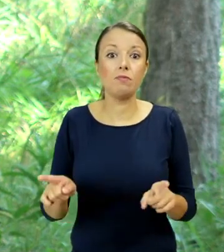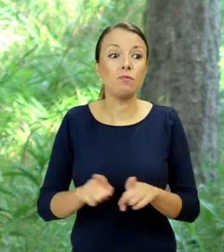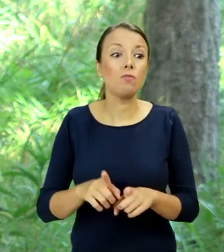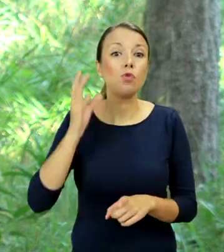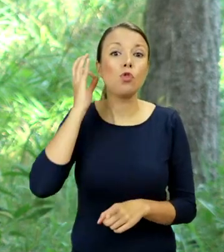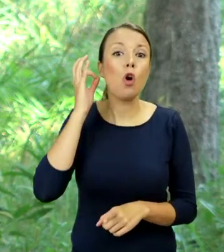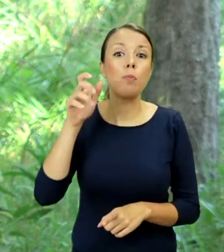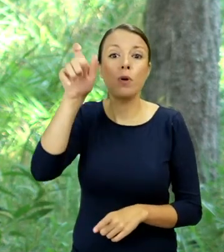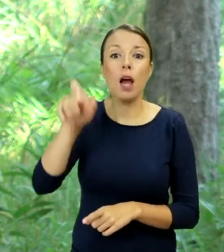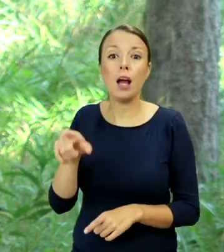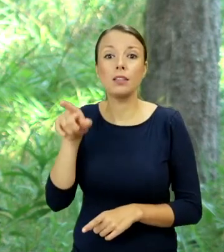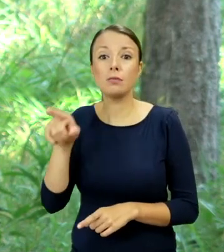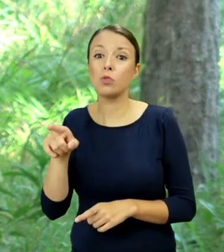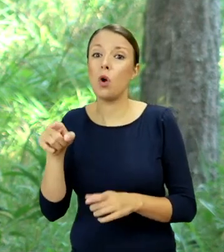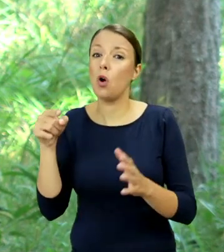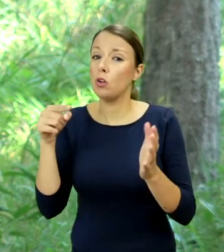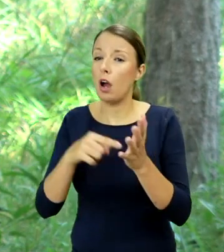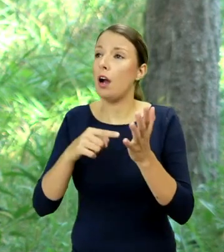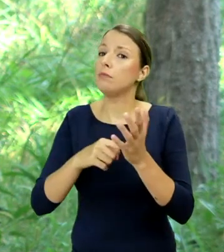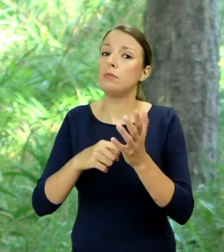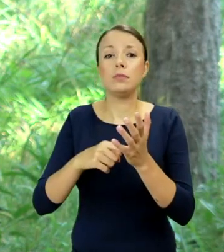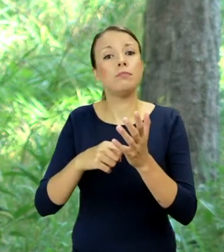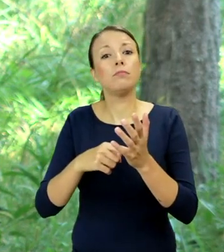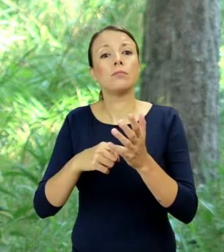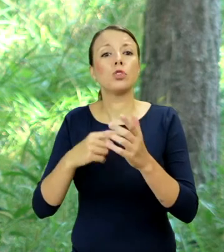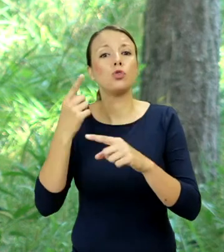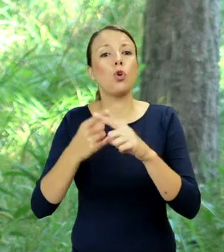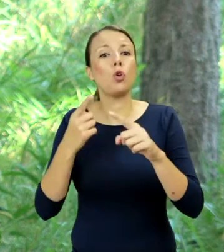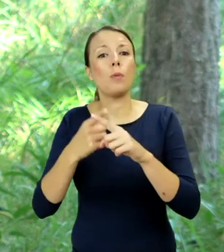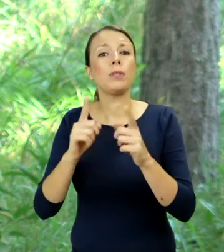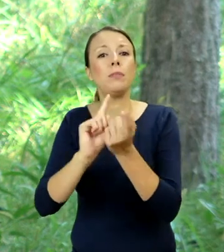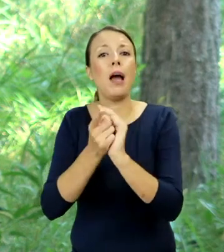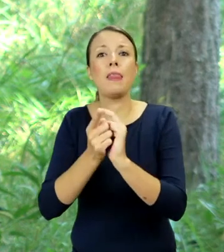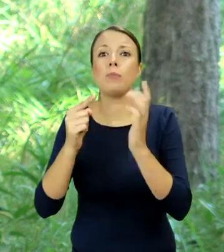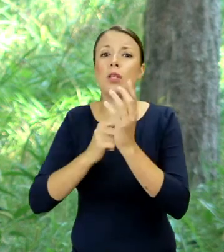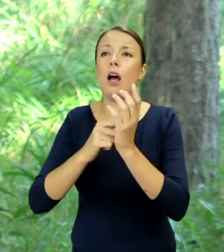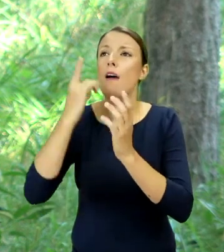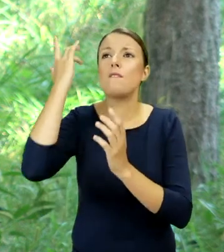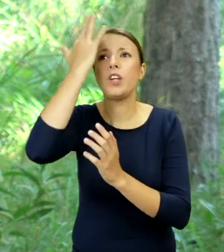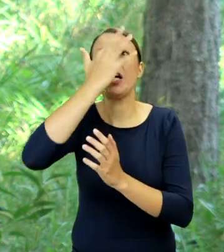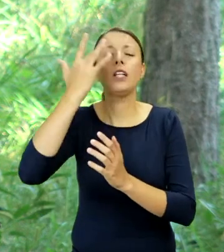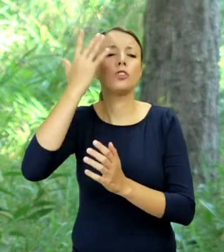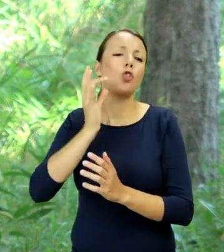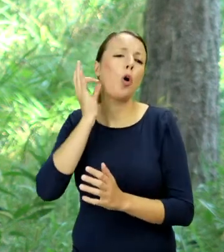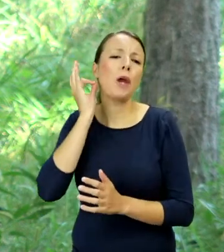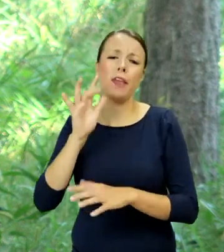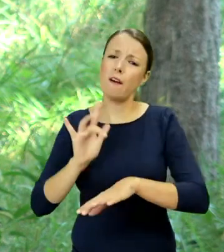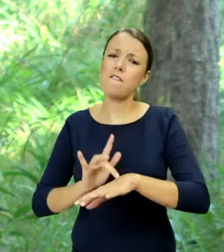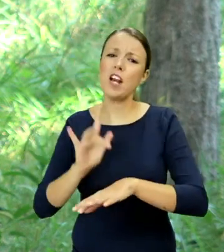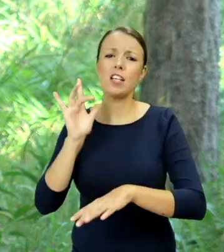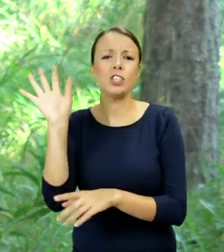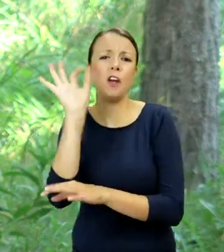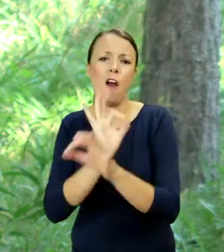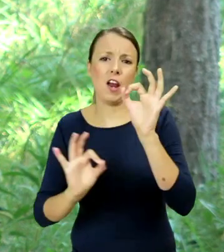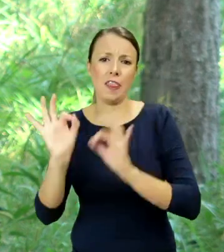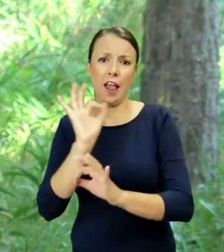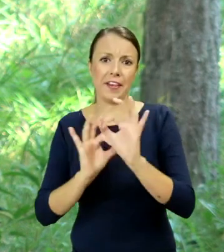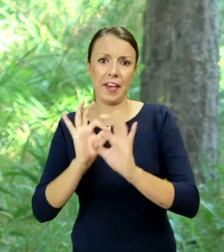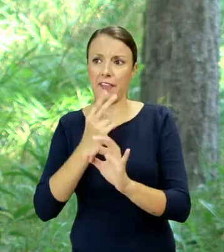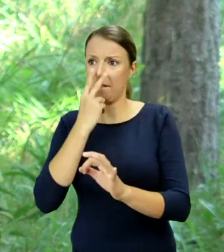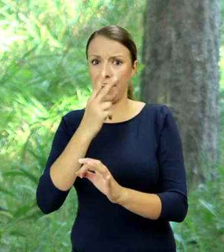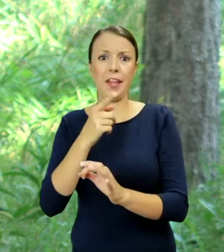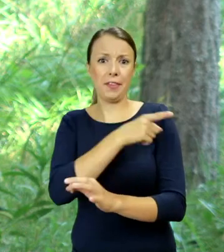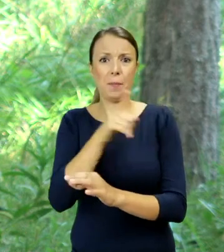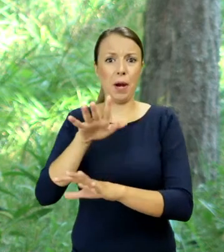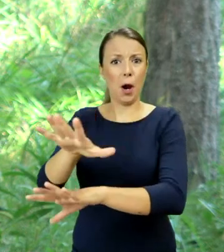jest istotą delikatną i wrażliwą. I mam dla Państwa taki jeden króciutki cytat